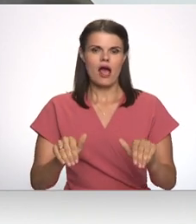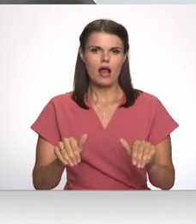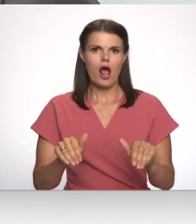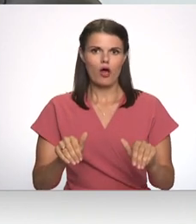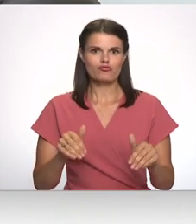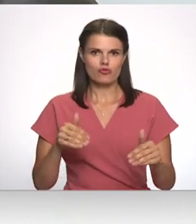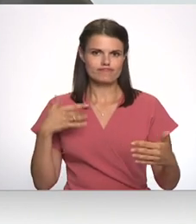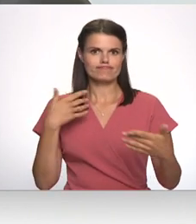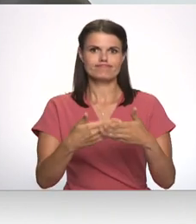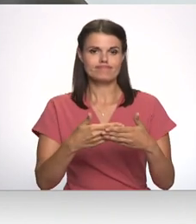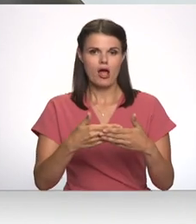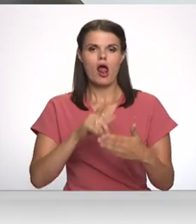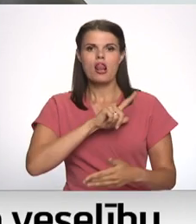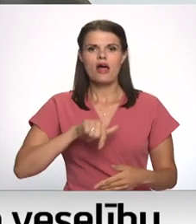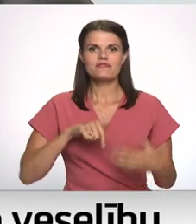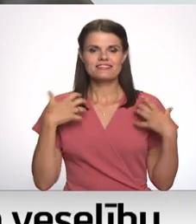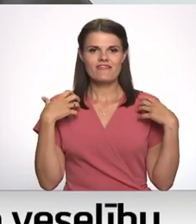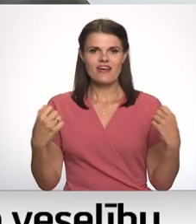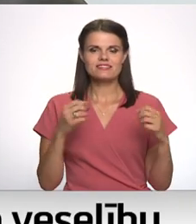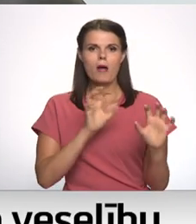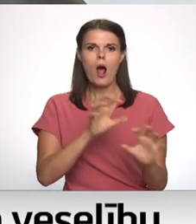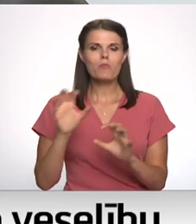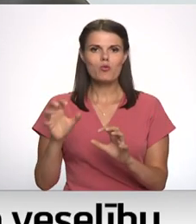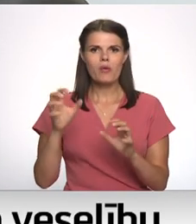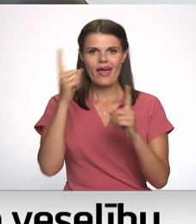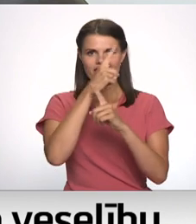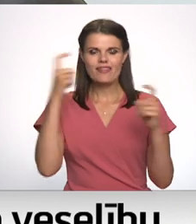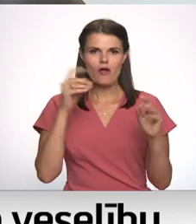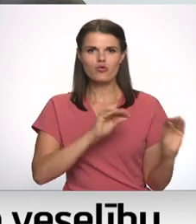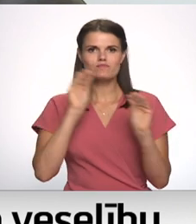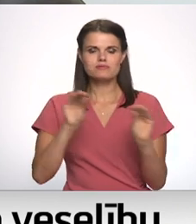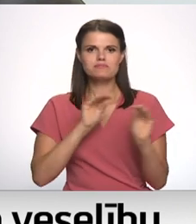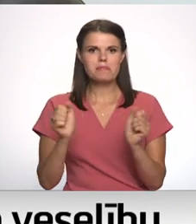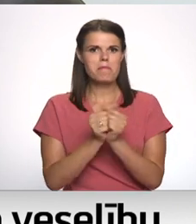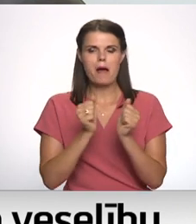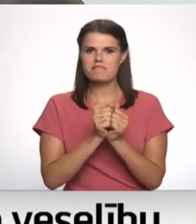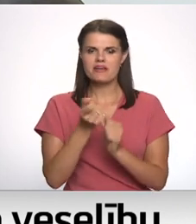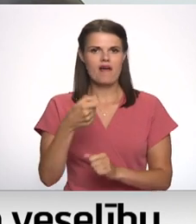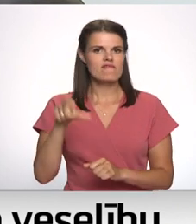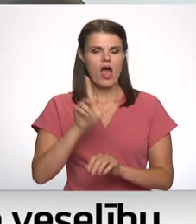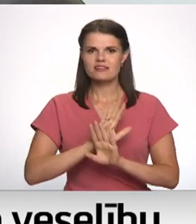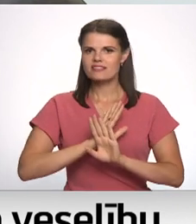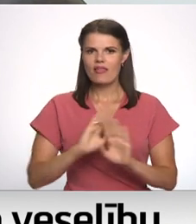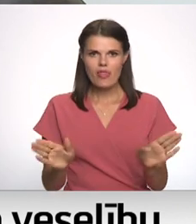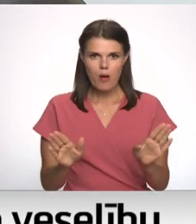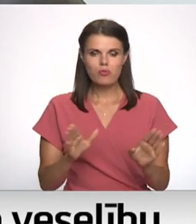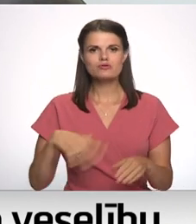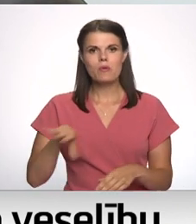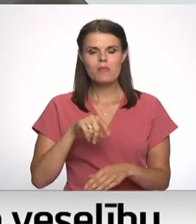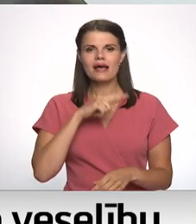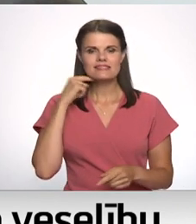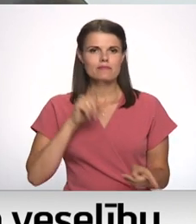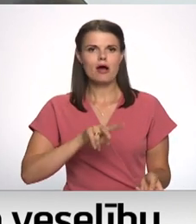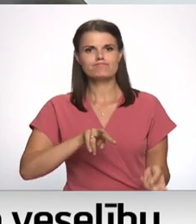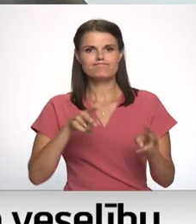kad Latvijas veselības aprūpē datu ievade papīra formātā vairs nenotiks. Tad mēs pārietu uz